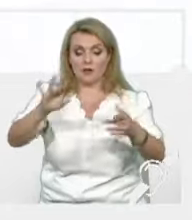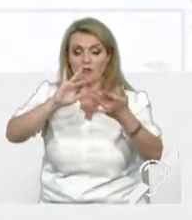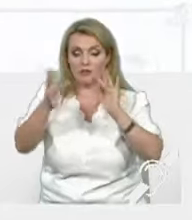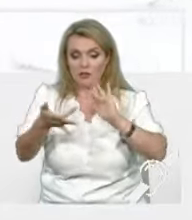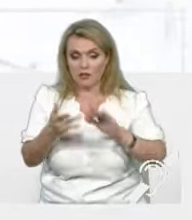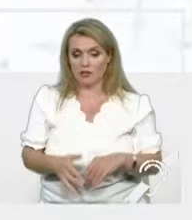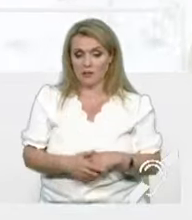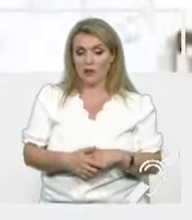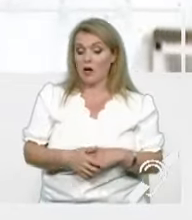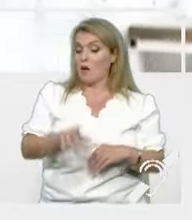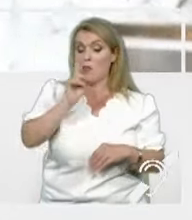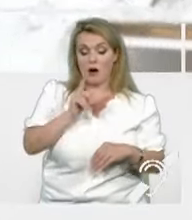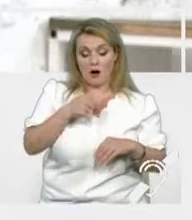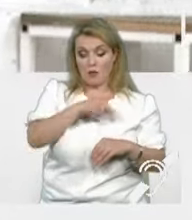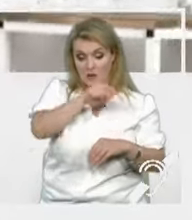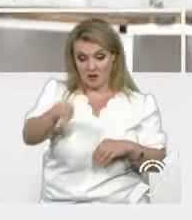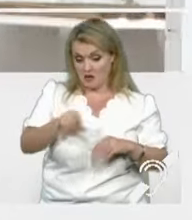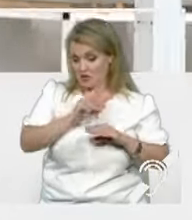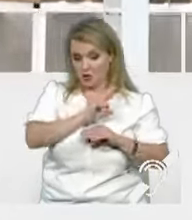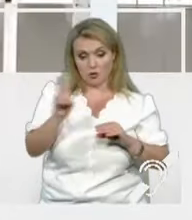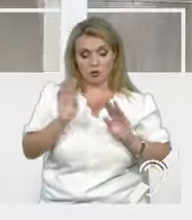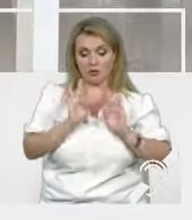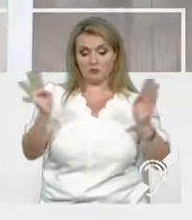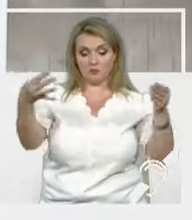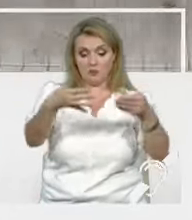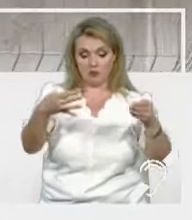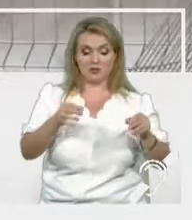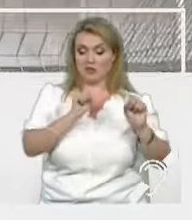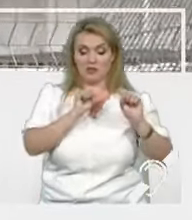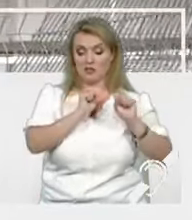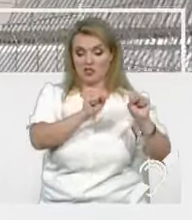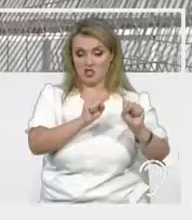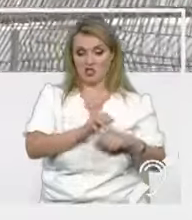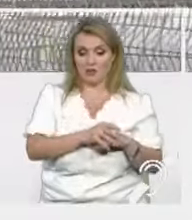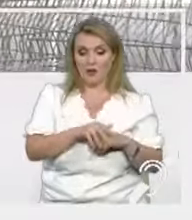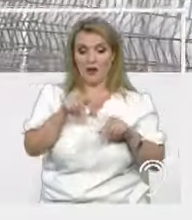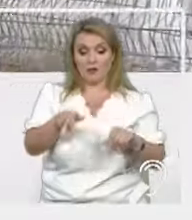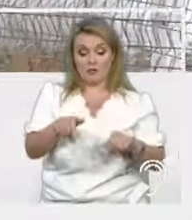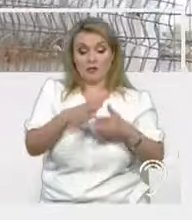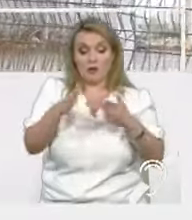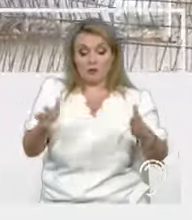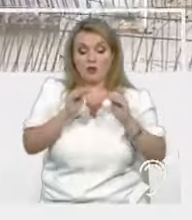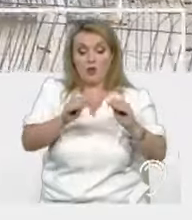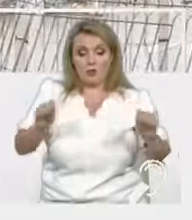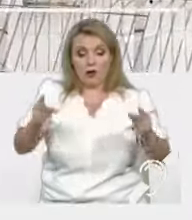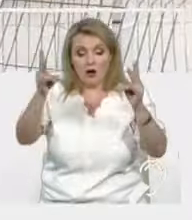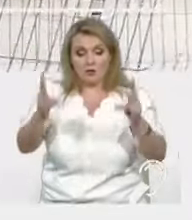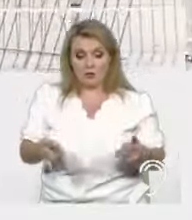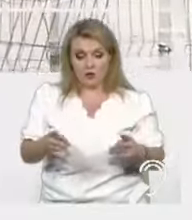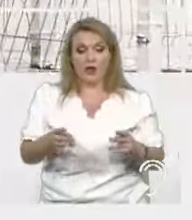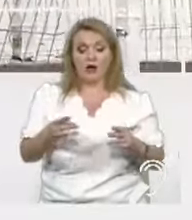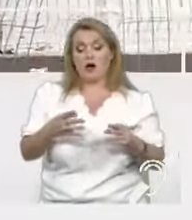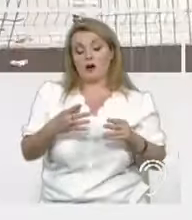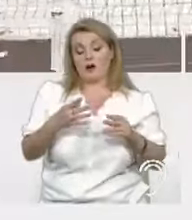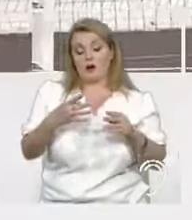fost îngrădit accesul pe terenul de fotbal de pe strada Petru Zadnipru, unde mai mulți copii ar fi avut de suferit după ce o bucată de gard a căzut